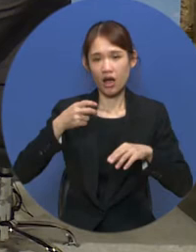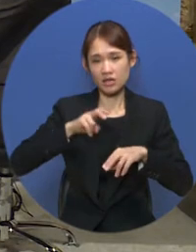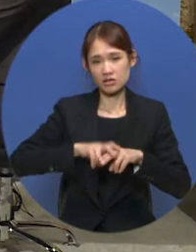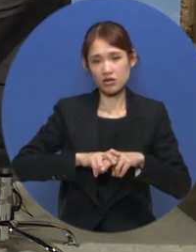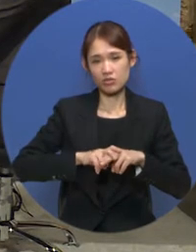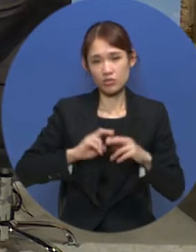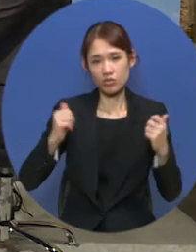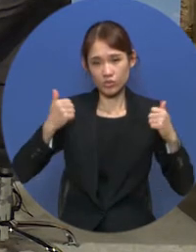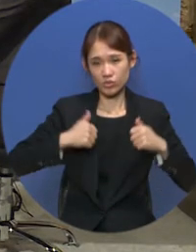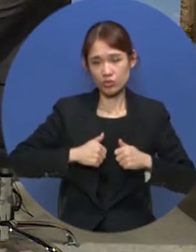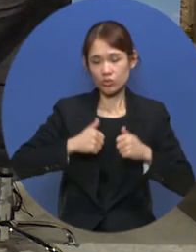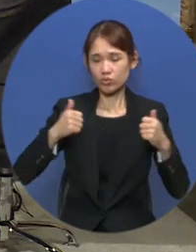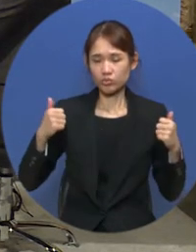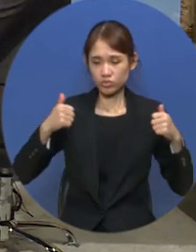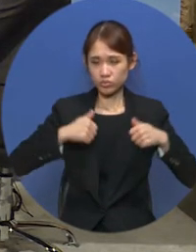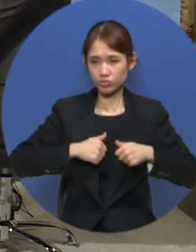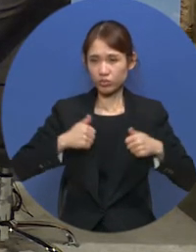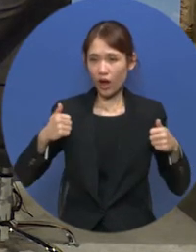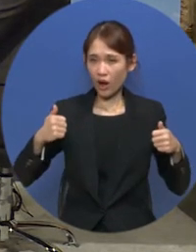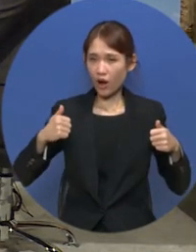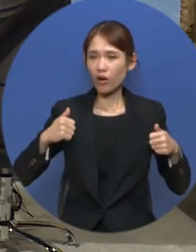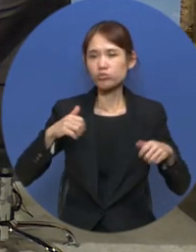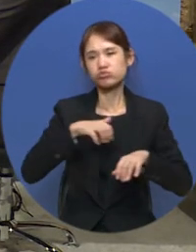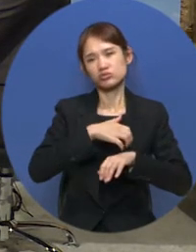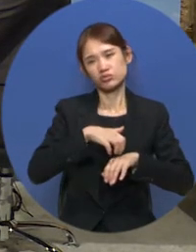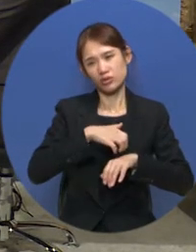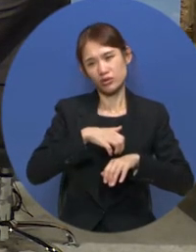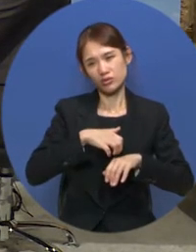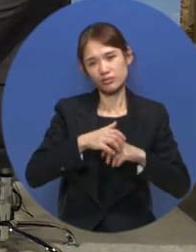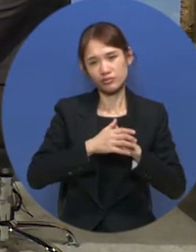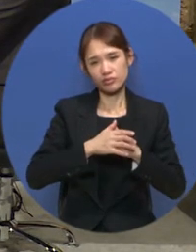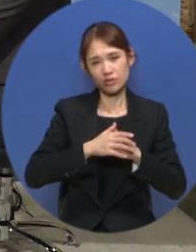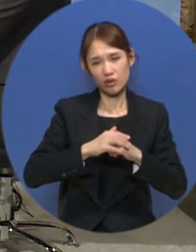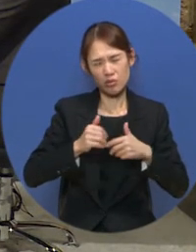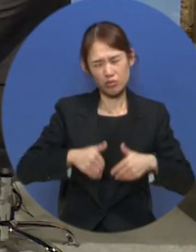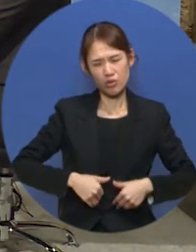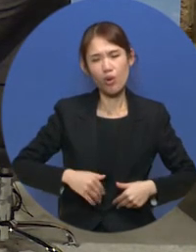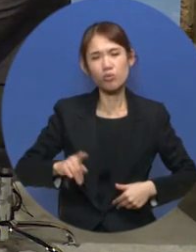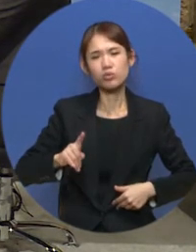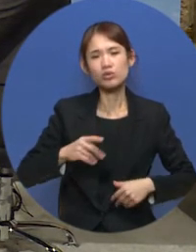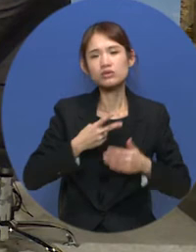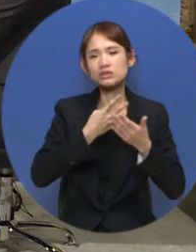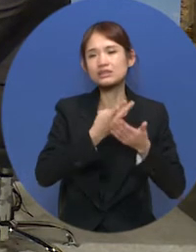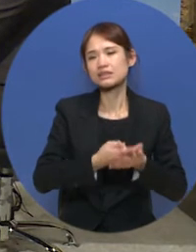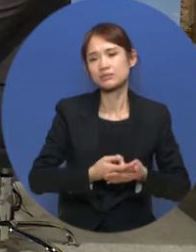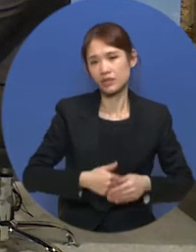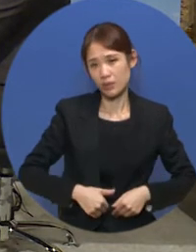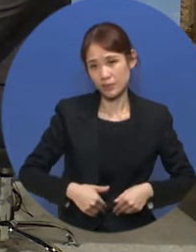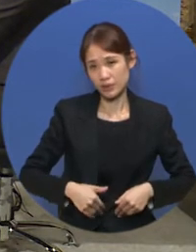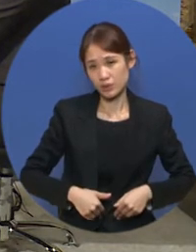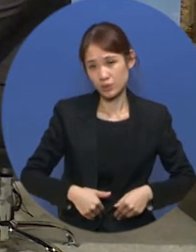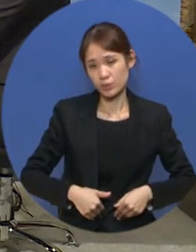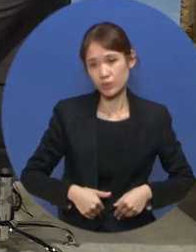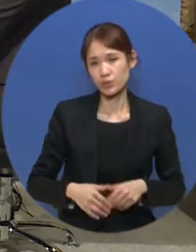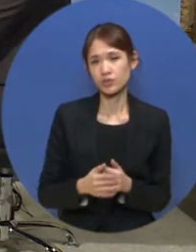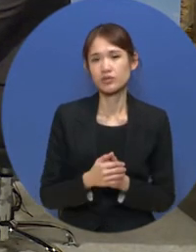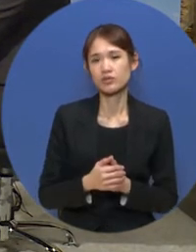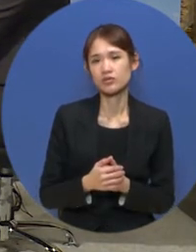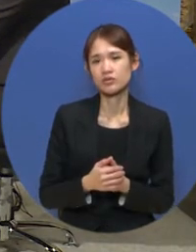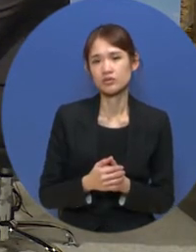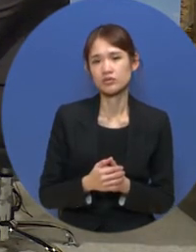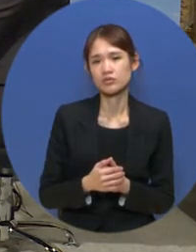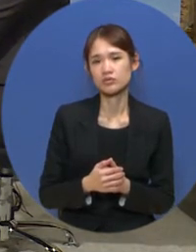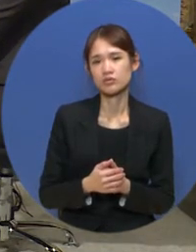옷을 입고 벗고가 조금 불편하잖아요. 네. 그래서 뭐가 필요하냐면 침대가 필요로 해요. 그래서